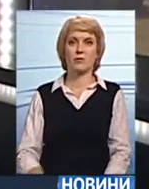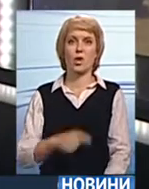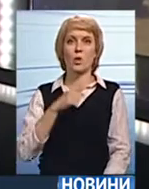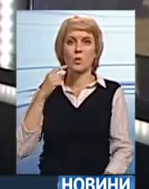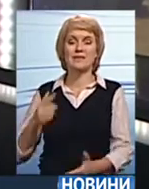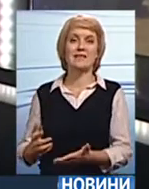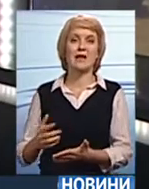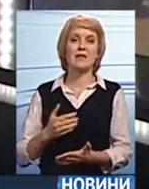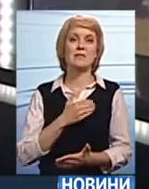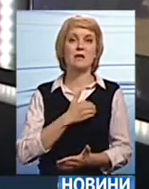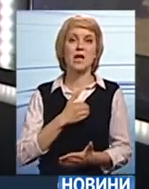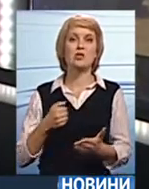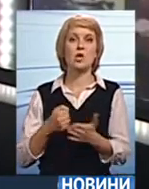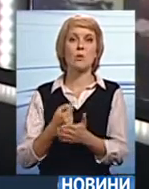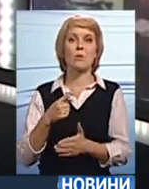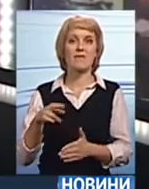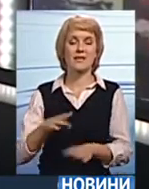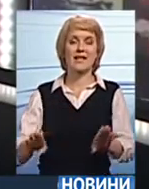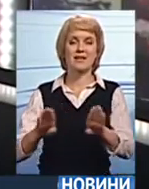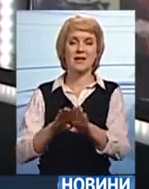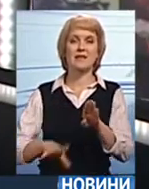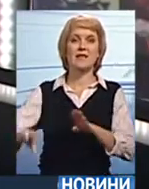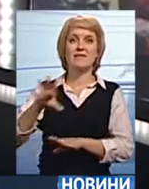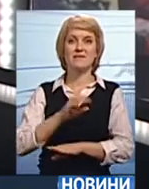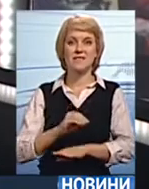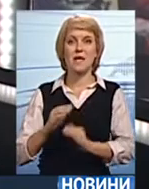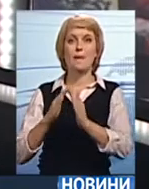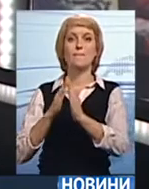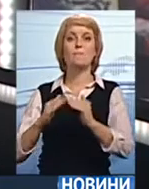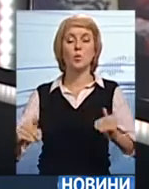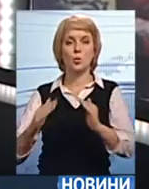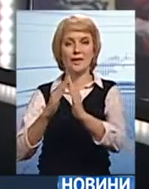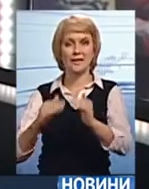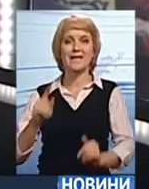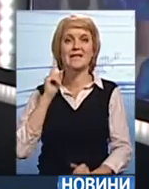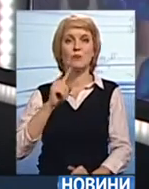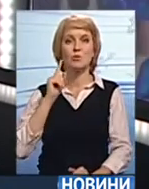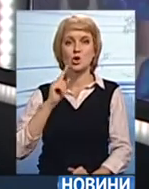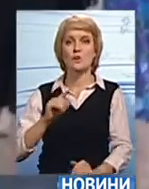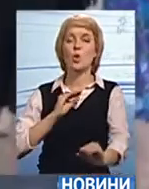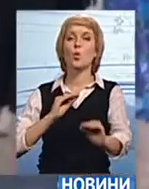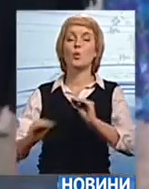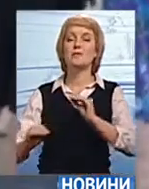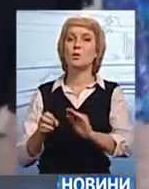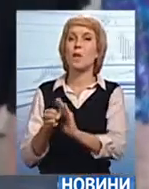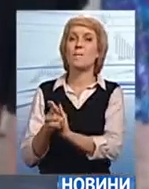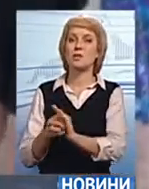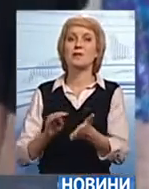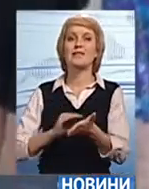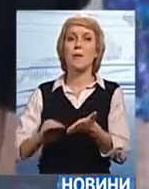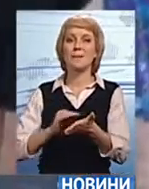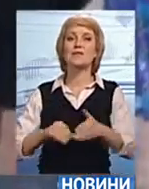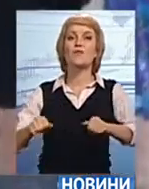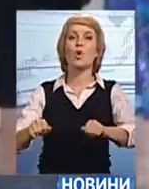Росія збирається до 1 вересня закрити всі пункти тимчасового розміщення українських біженців. Про це йдеться в проєкті постанови російського